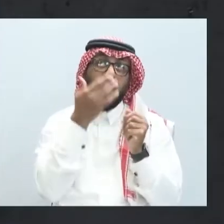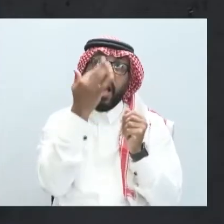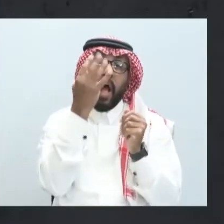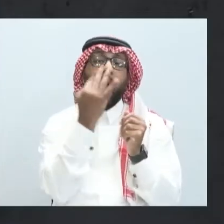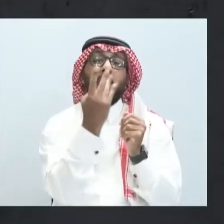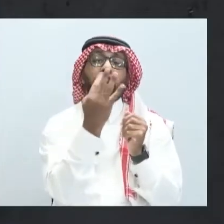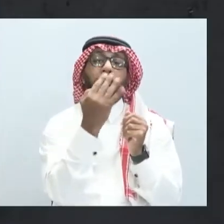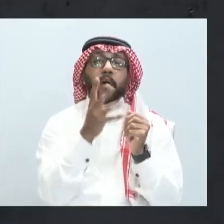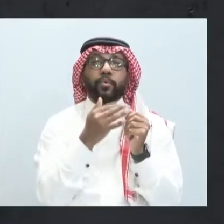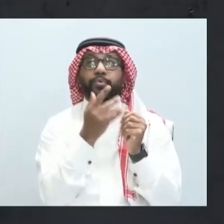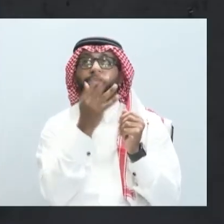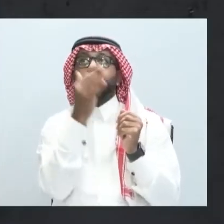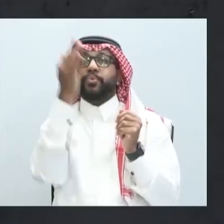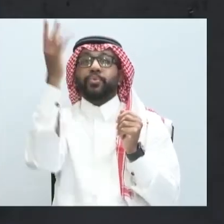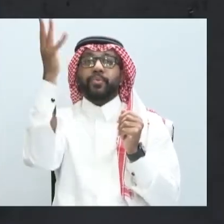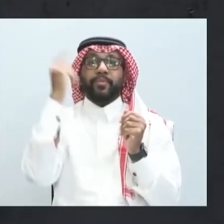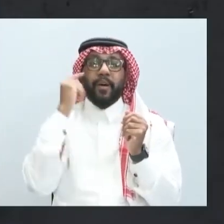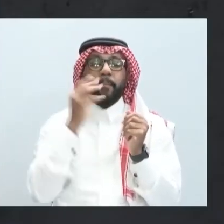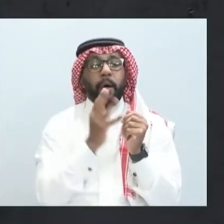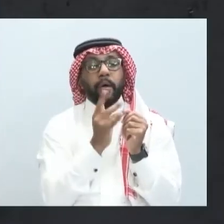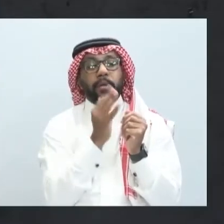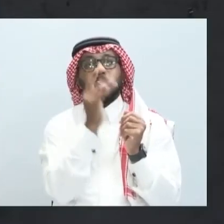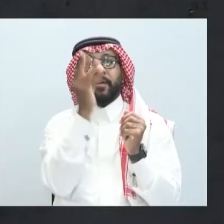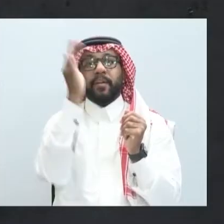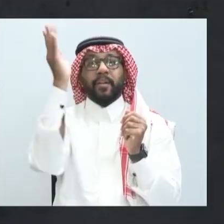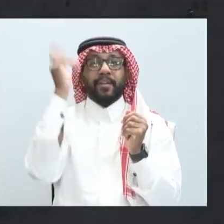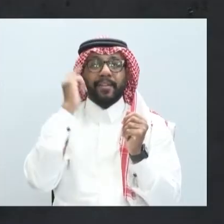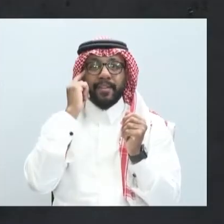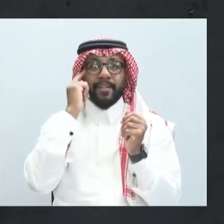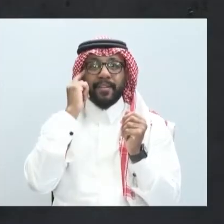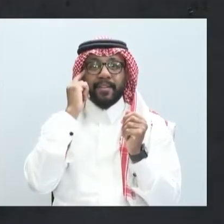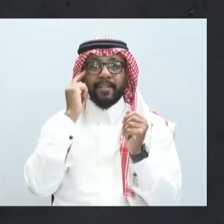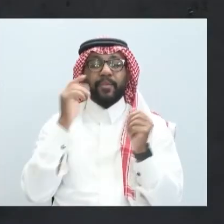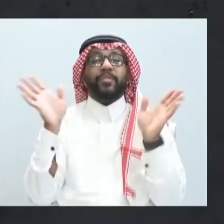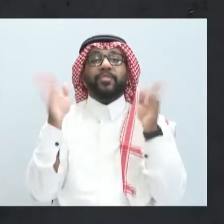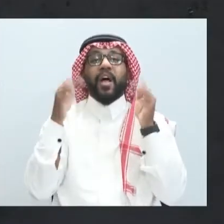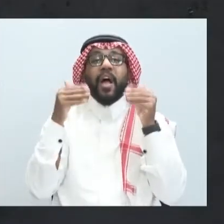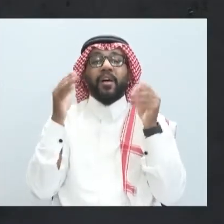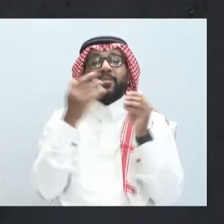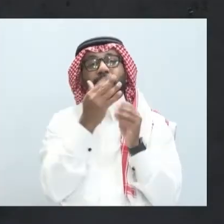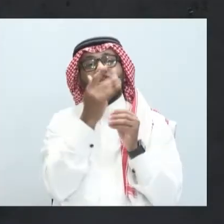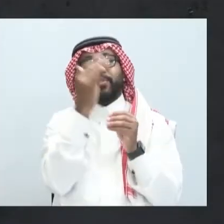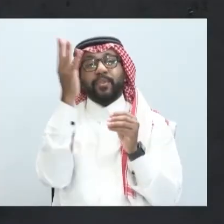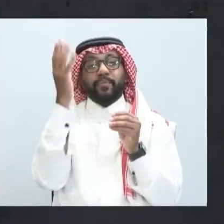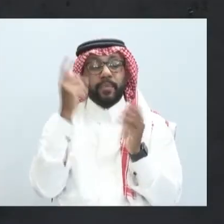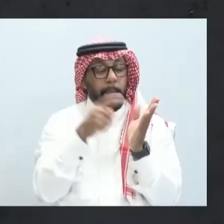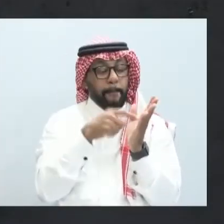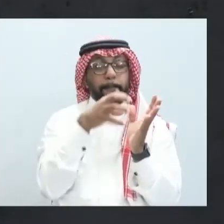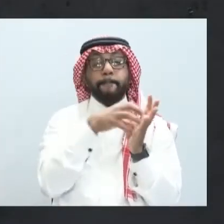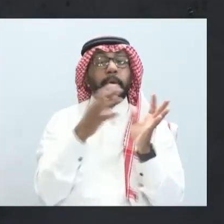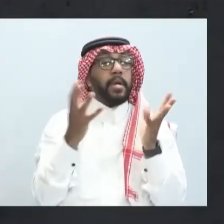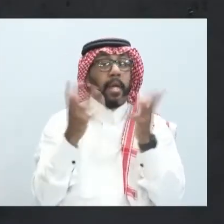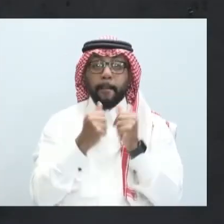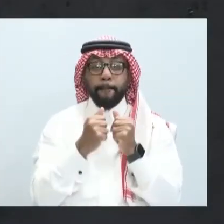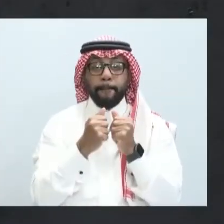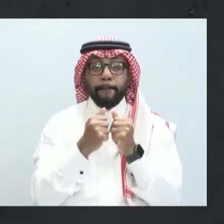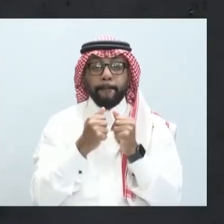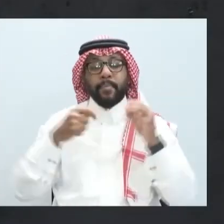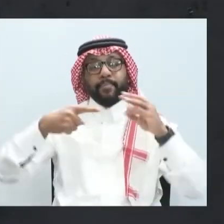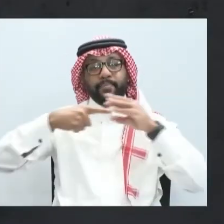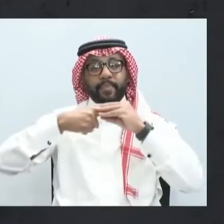مجموعه من النحل رحلت منها طارت صح ولا لا اذا ماذا نستخدم الجمع من الطرح